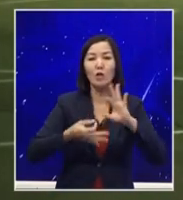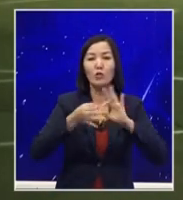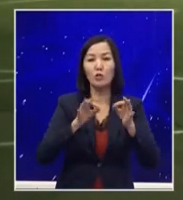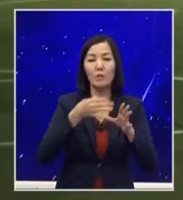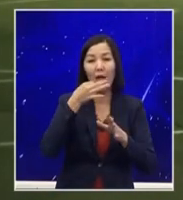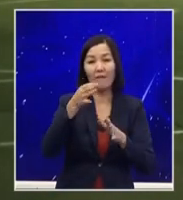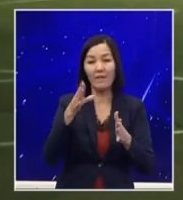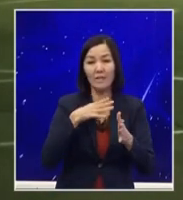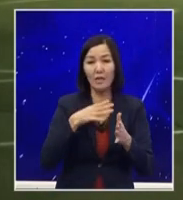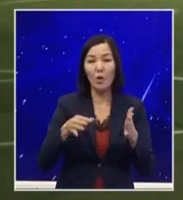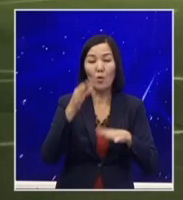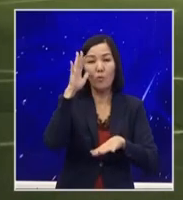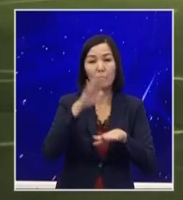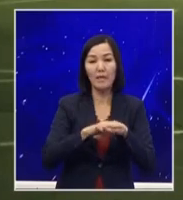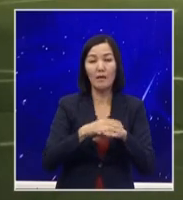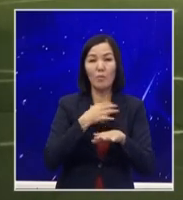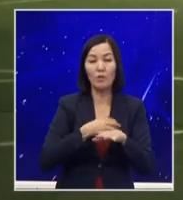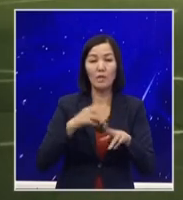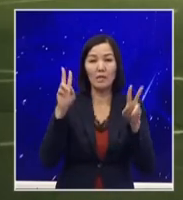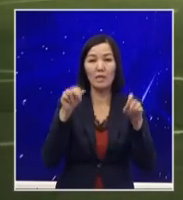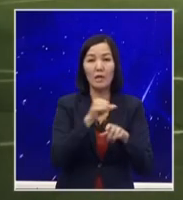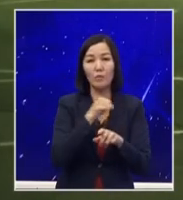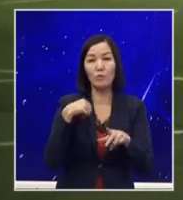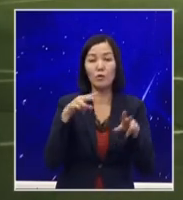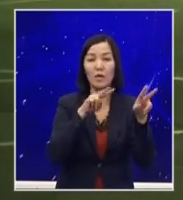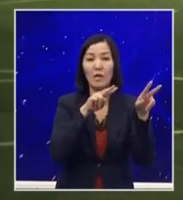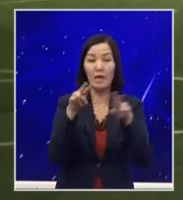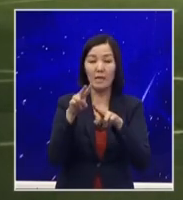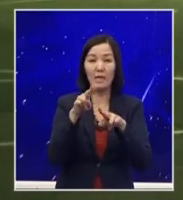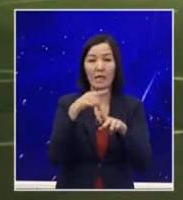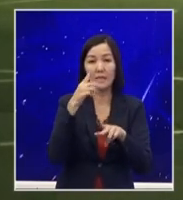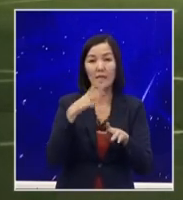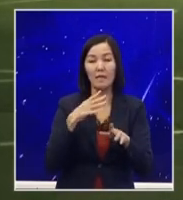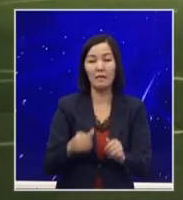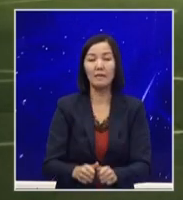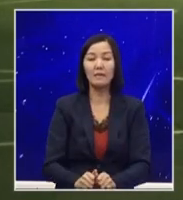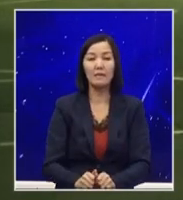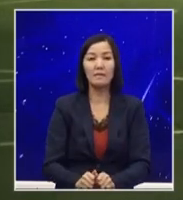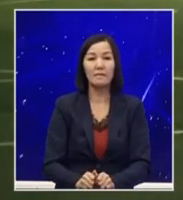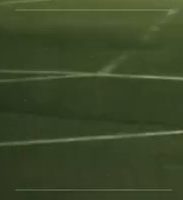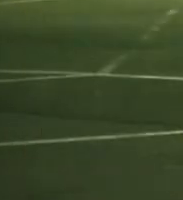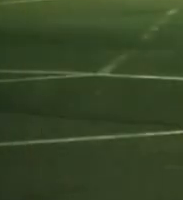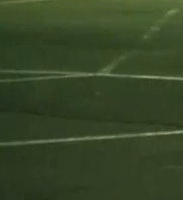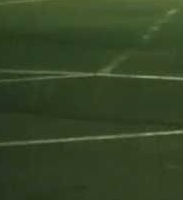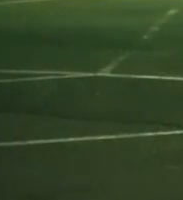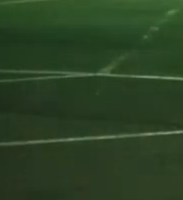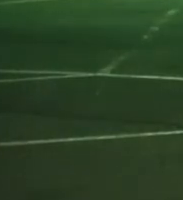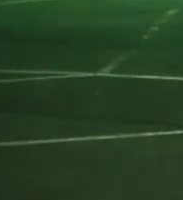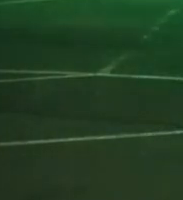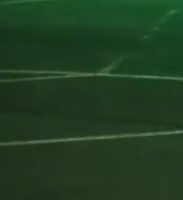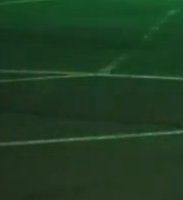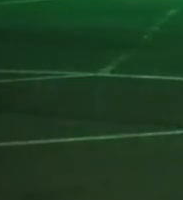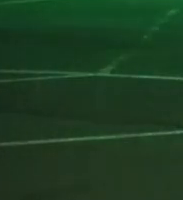жауап берілді. Өңір басшысы өзекті тақырыптарды өзі қадағалайтынын жеткізді. Азиза Ғазезқызы, Ринат Өтеев,